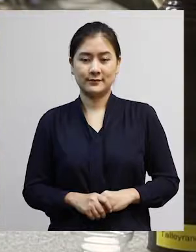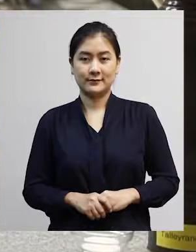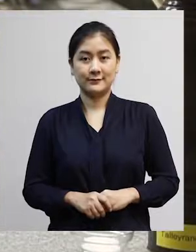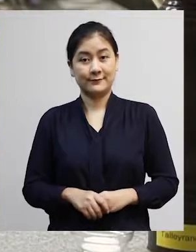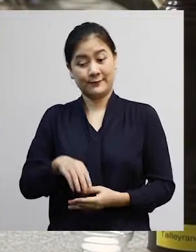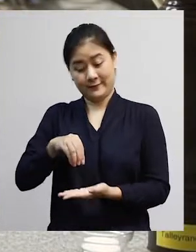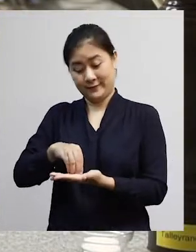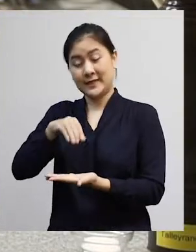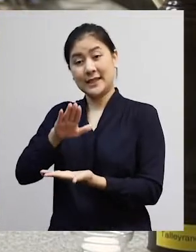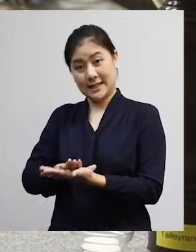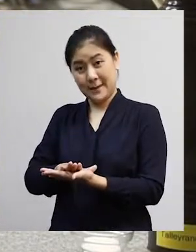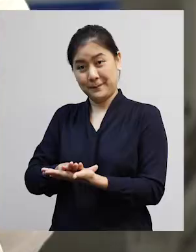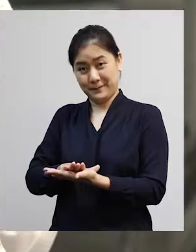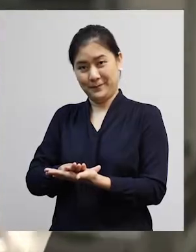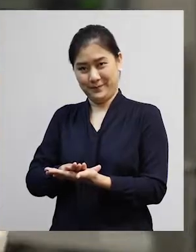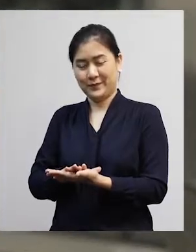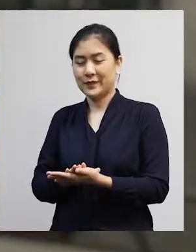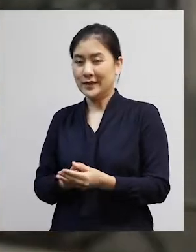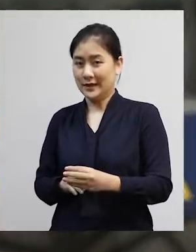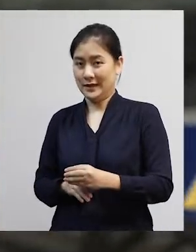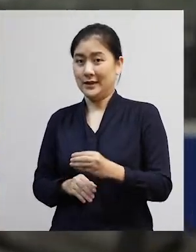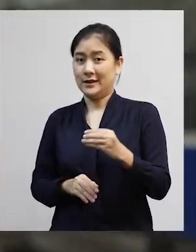กระเทียมค่ะเ